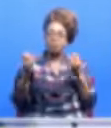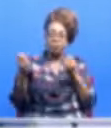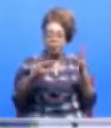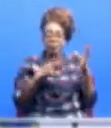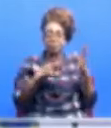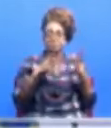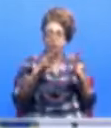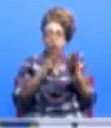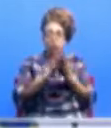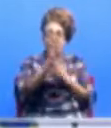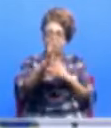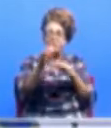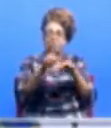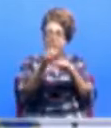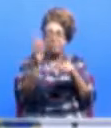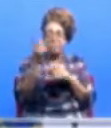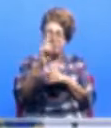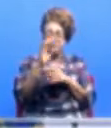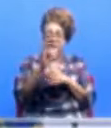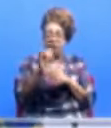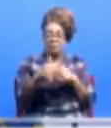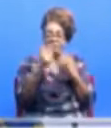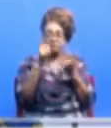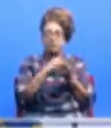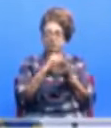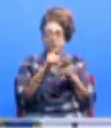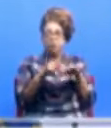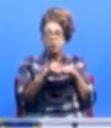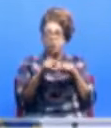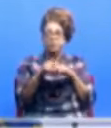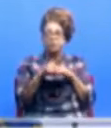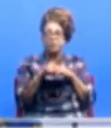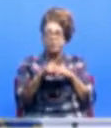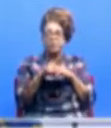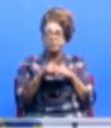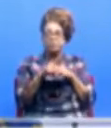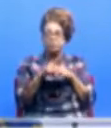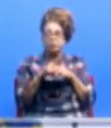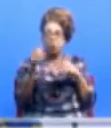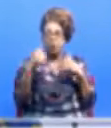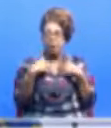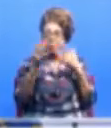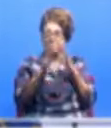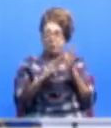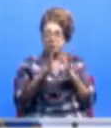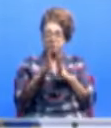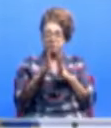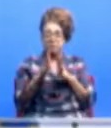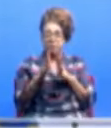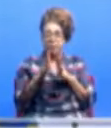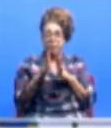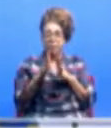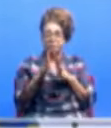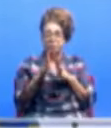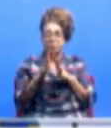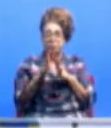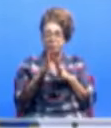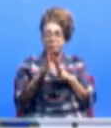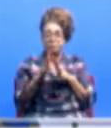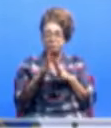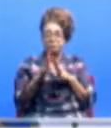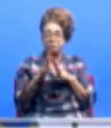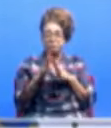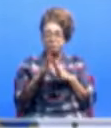husika. Kwa hivyo hilo limetendeka. Pia tumekuwa na mpango kwamba shirika la Msalaba